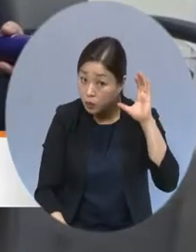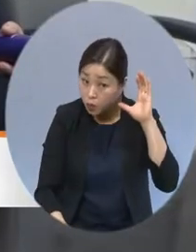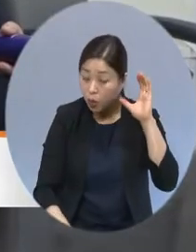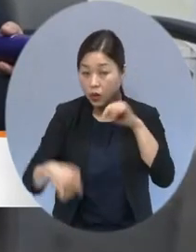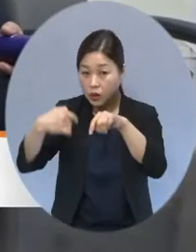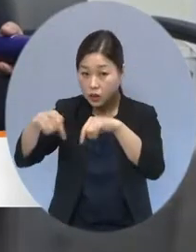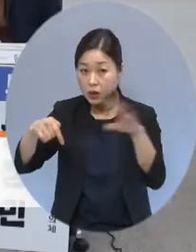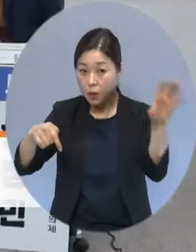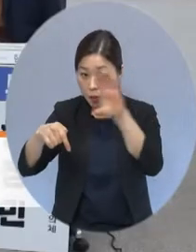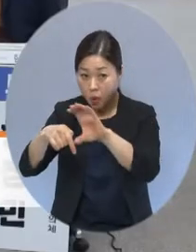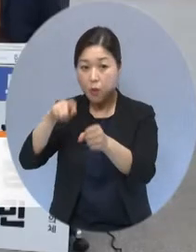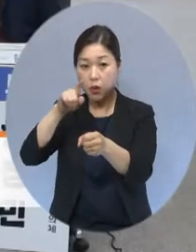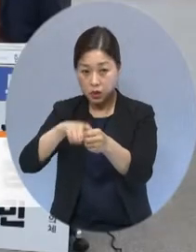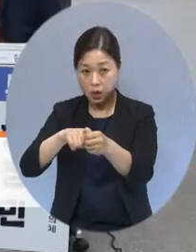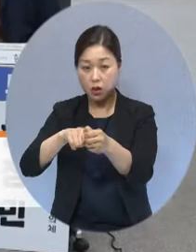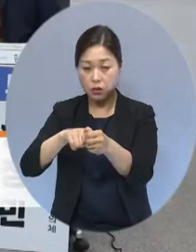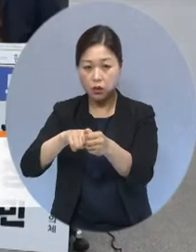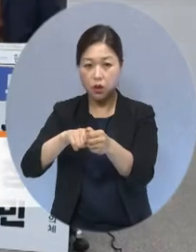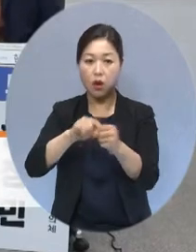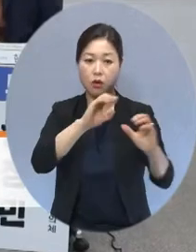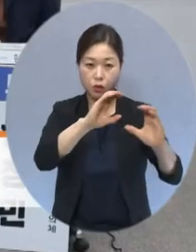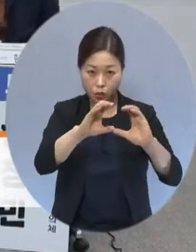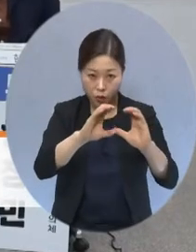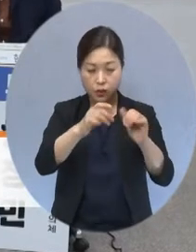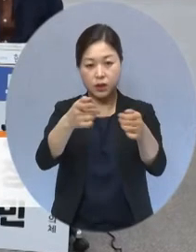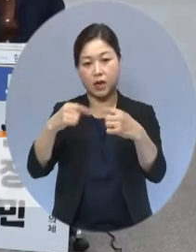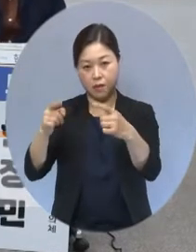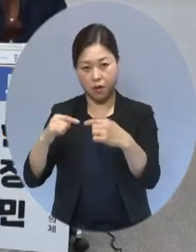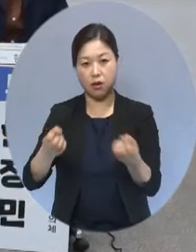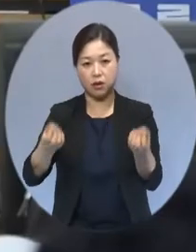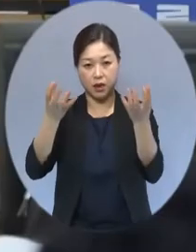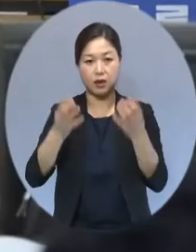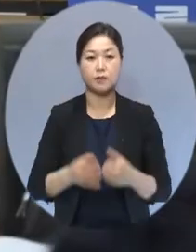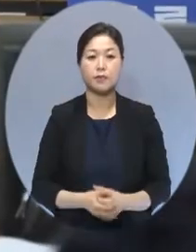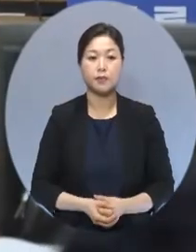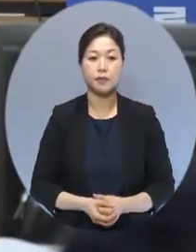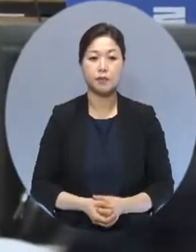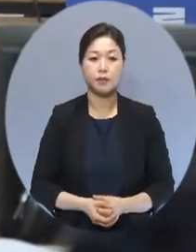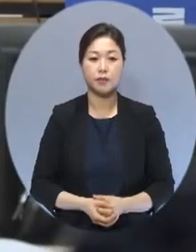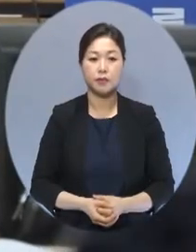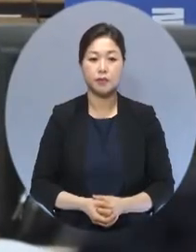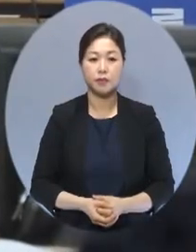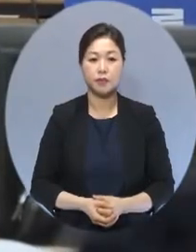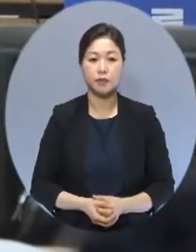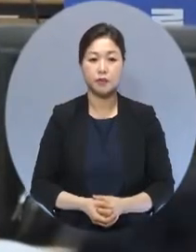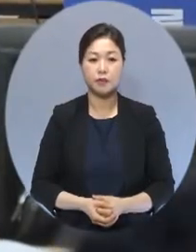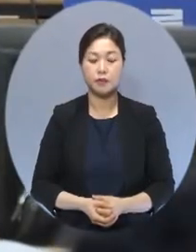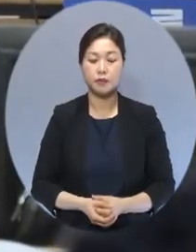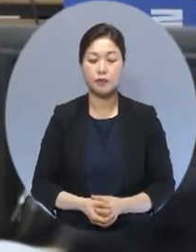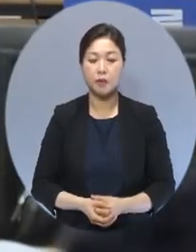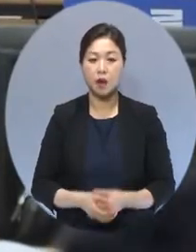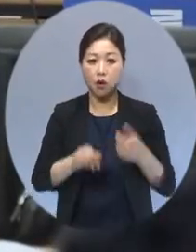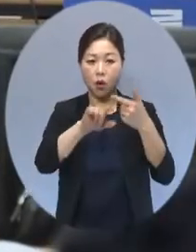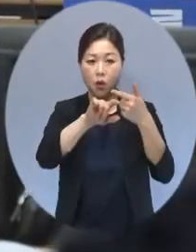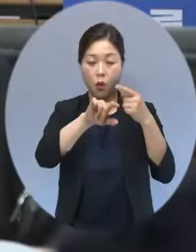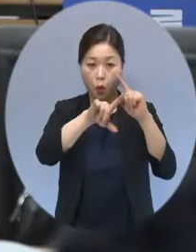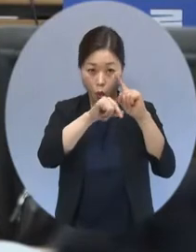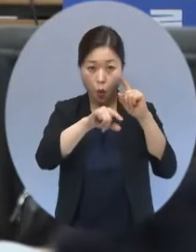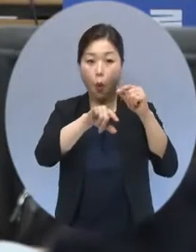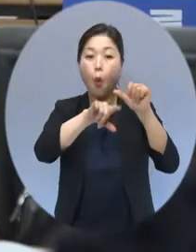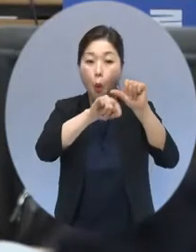정책에 반영하기 위해 마련된 소통과 참여의 장입니다. 그 일환으로 지난 5월